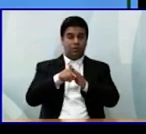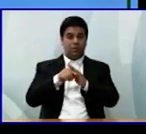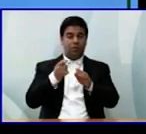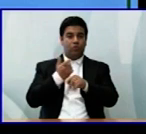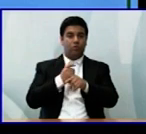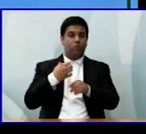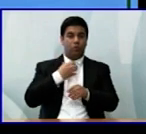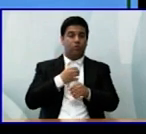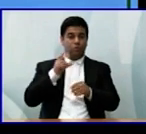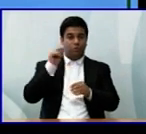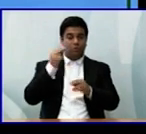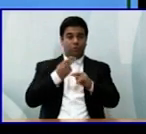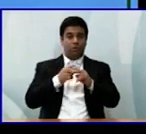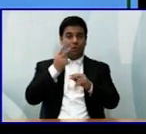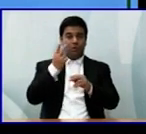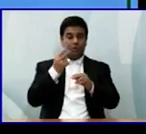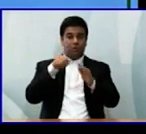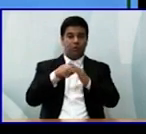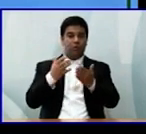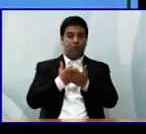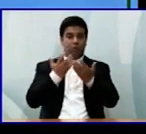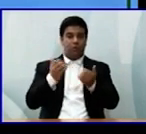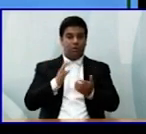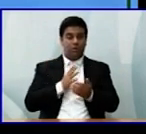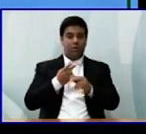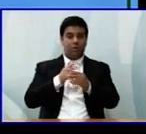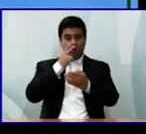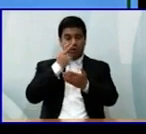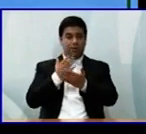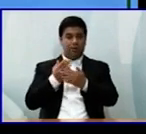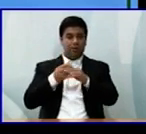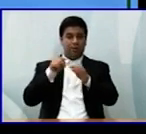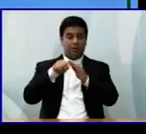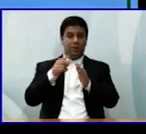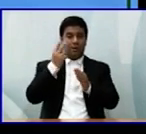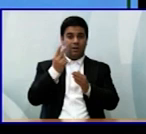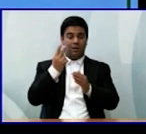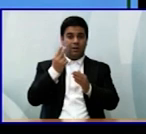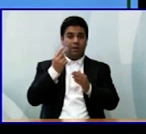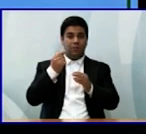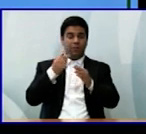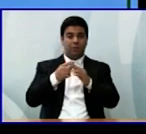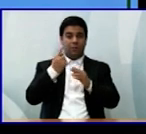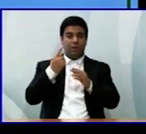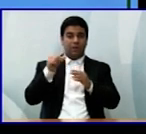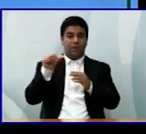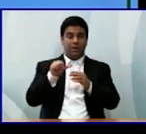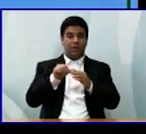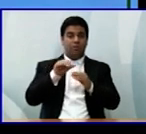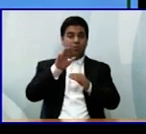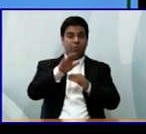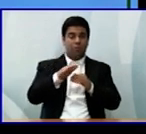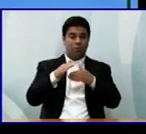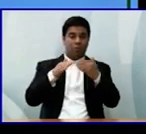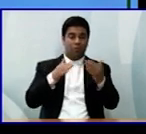muhim son. Şu 2'ni son o'qdi, topib oldik. Endi qarang, mana shu 2dan 1,5 qadam o'ngga va